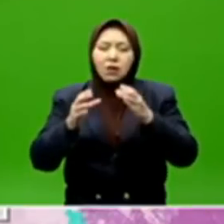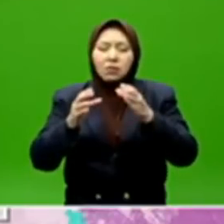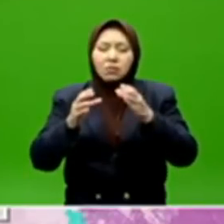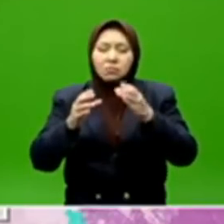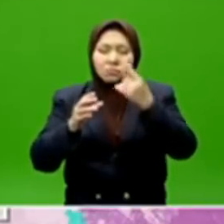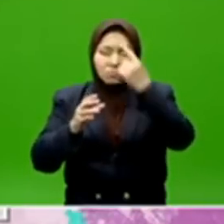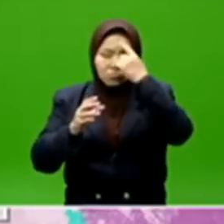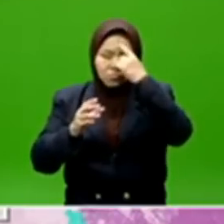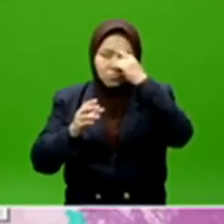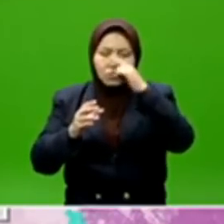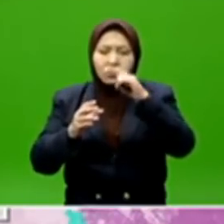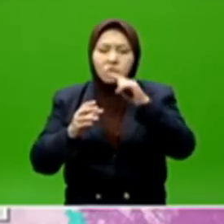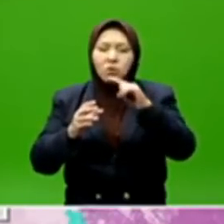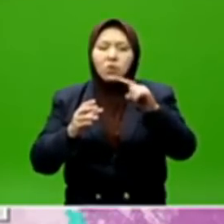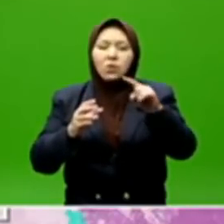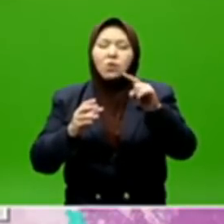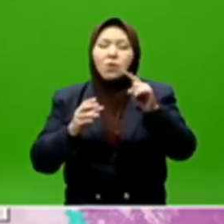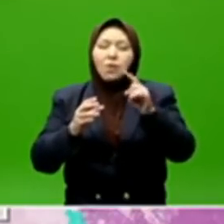فمن